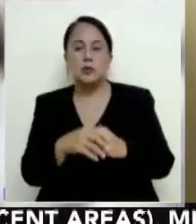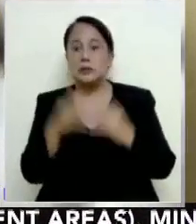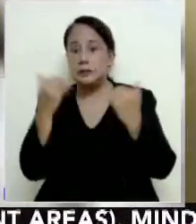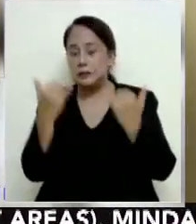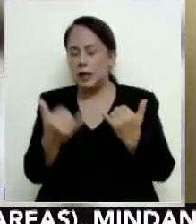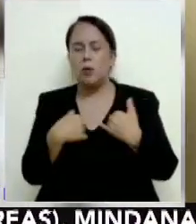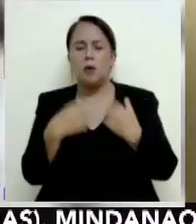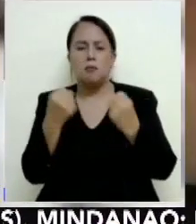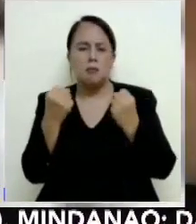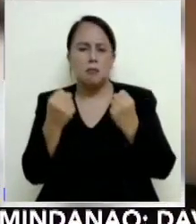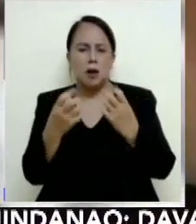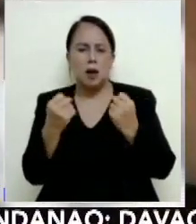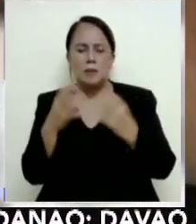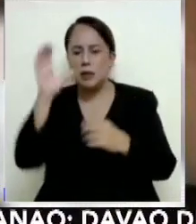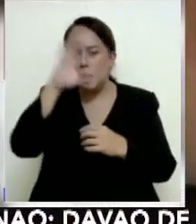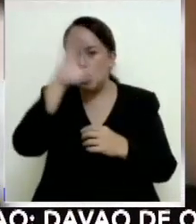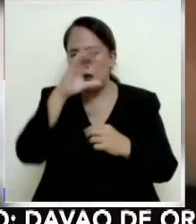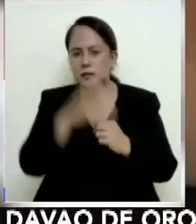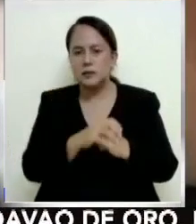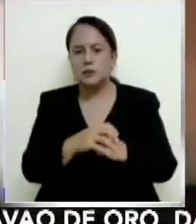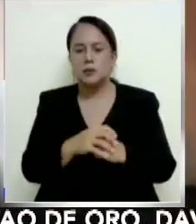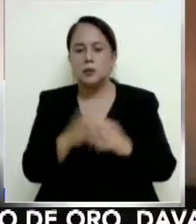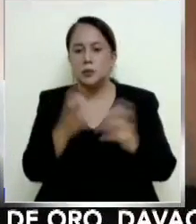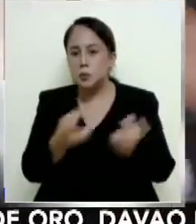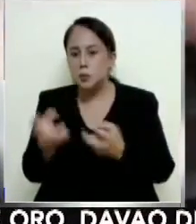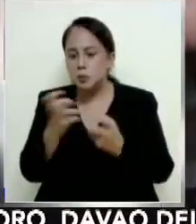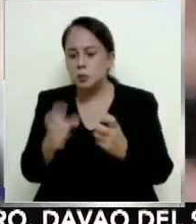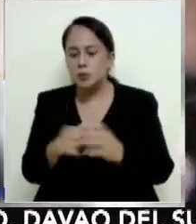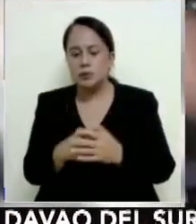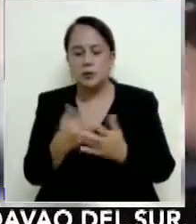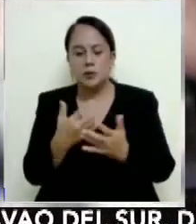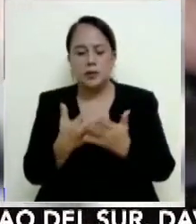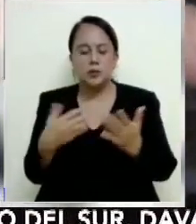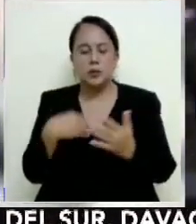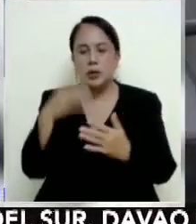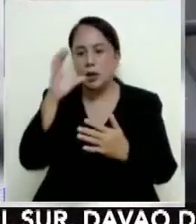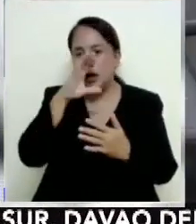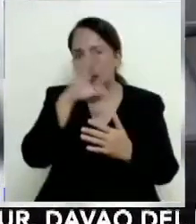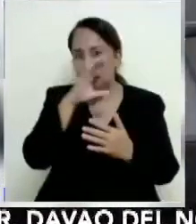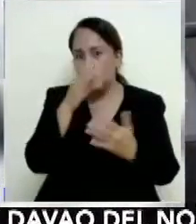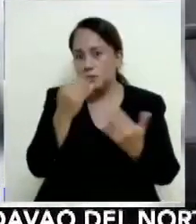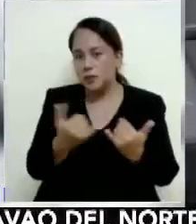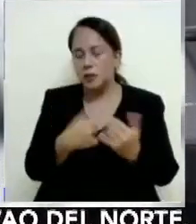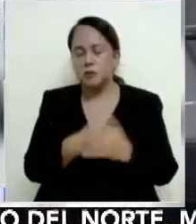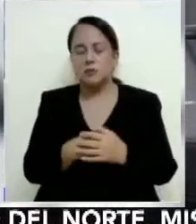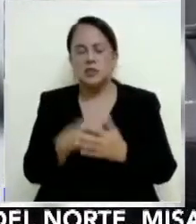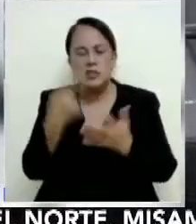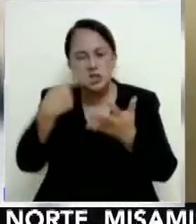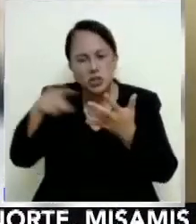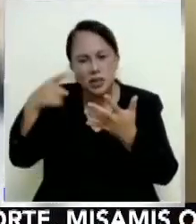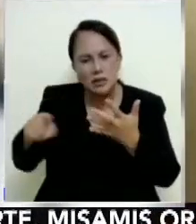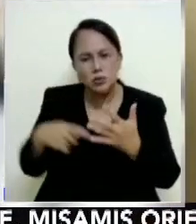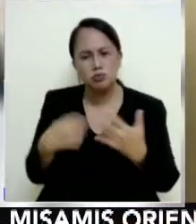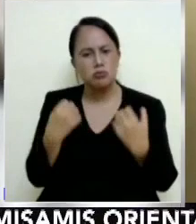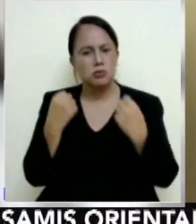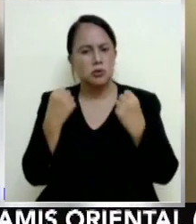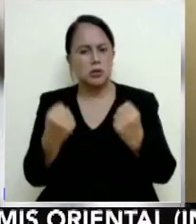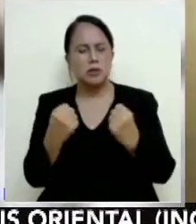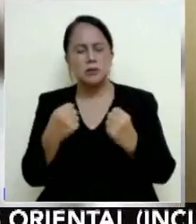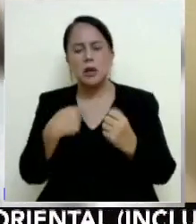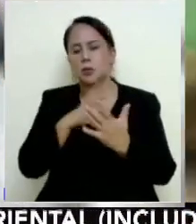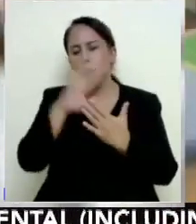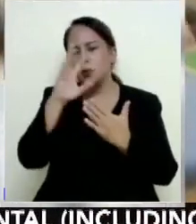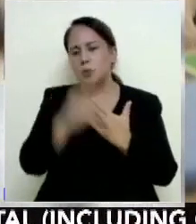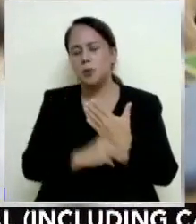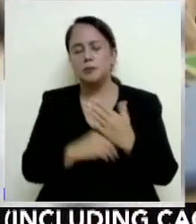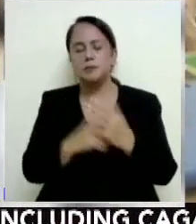naghahanap ng mga coders. So that is something we are looking into to really strengthen our curriculum para po straight na